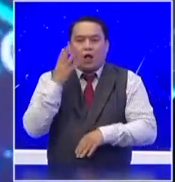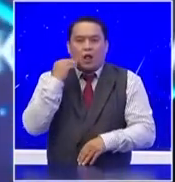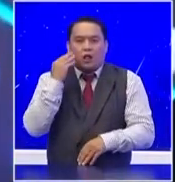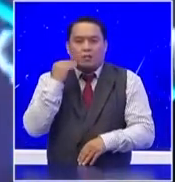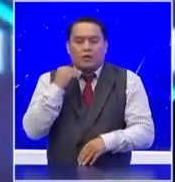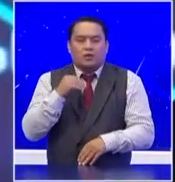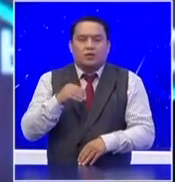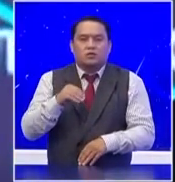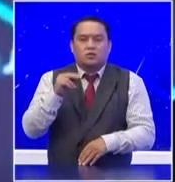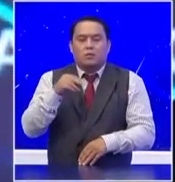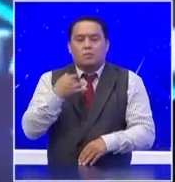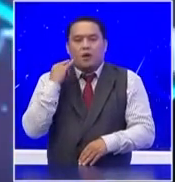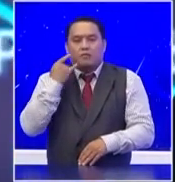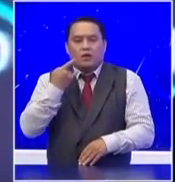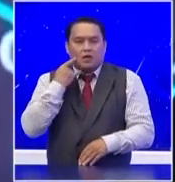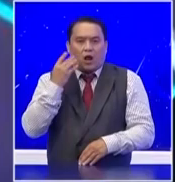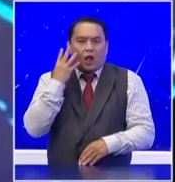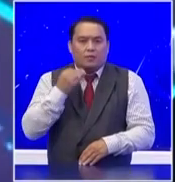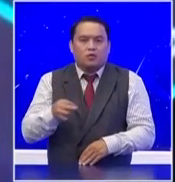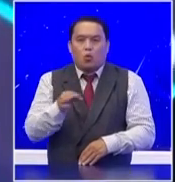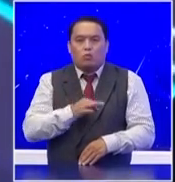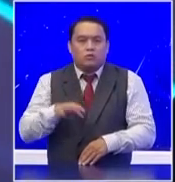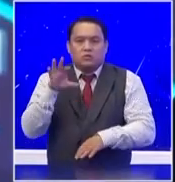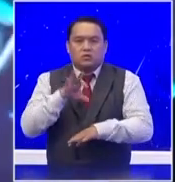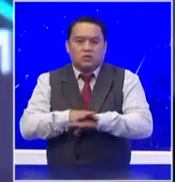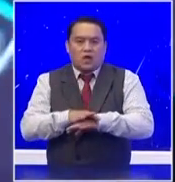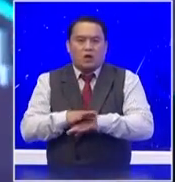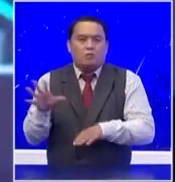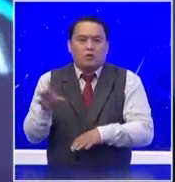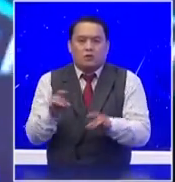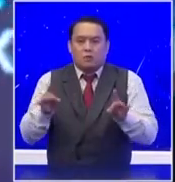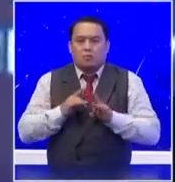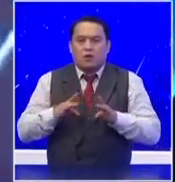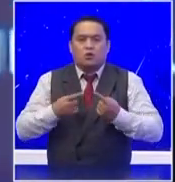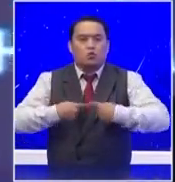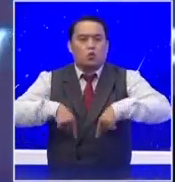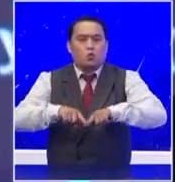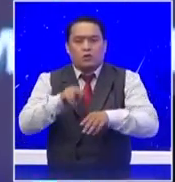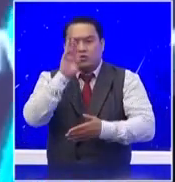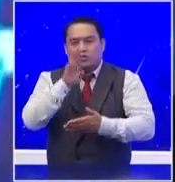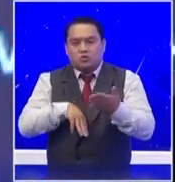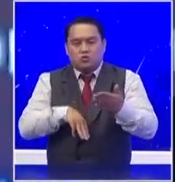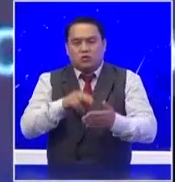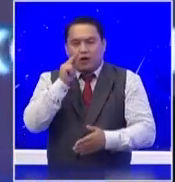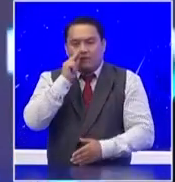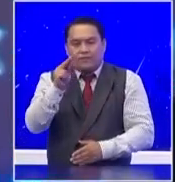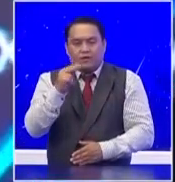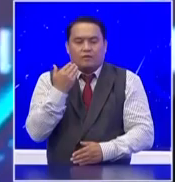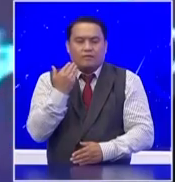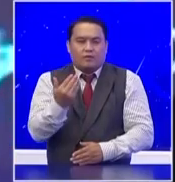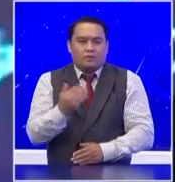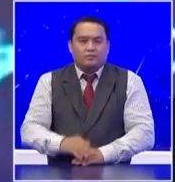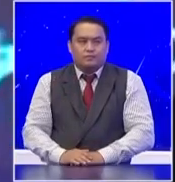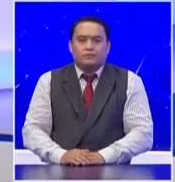Жамбыл, Батыс Қазақстан, Павлодар және Алматы облыстарында анықталды. Барлық мереке ұйымдастырушыларға айыппұл түрінде әкімшілік жаза